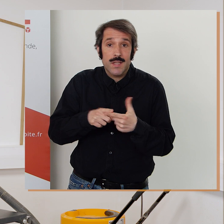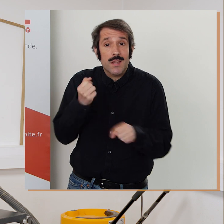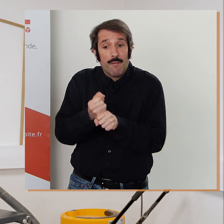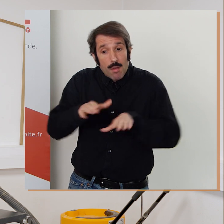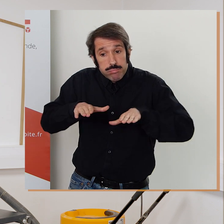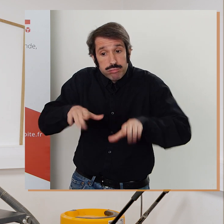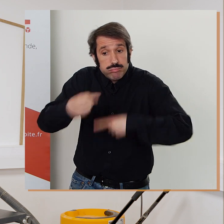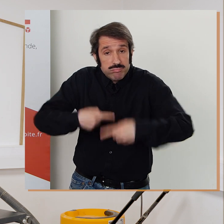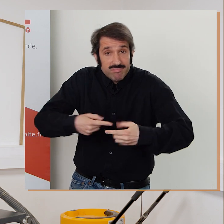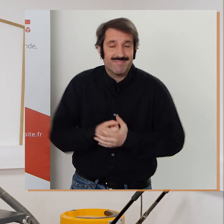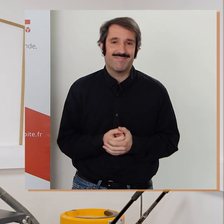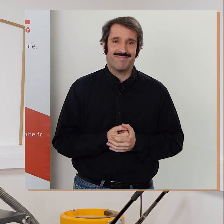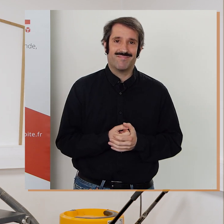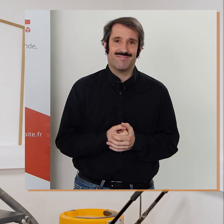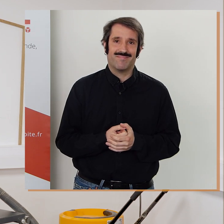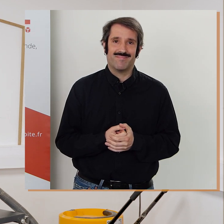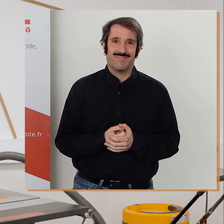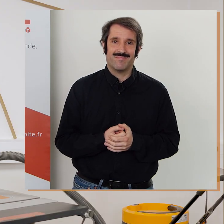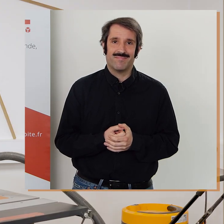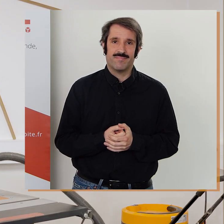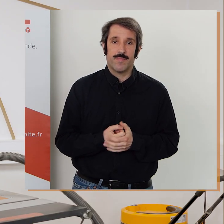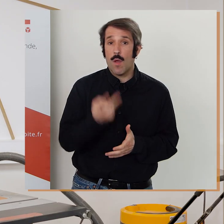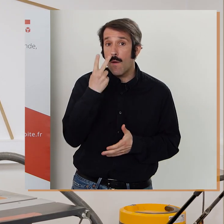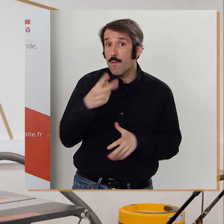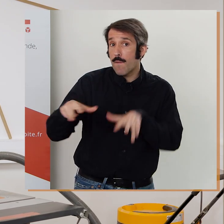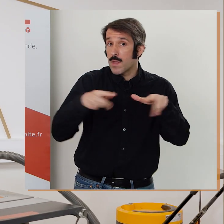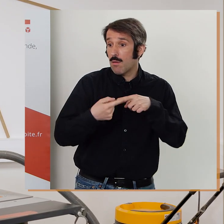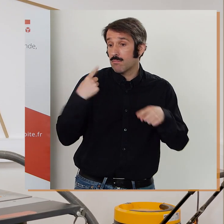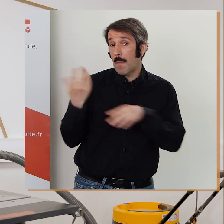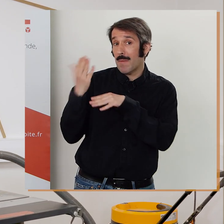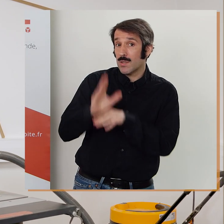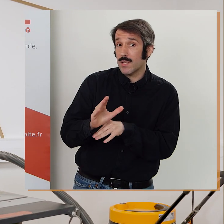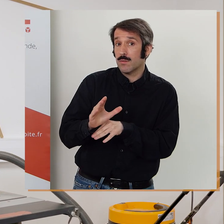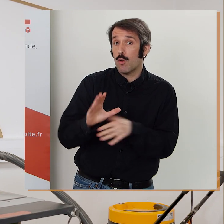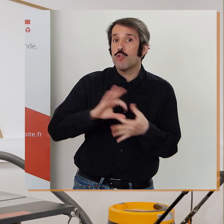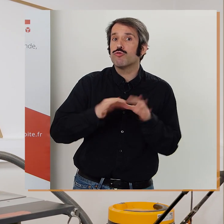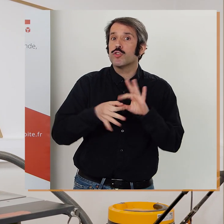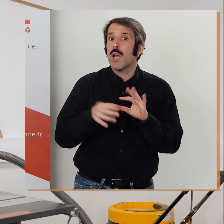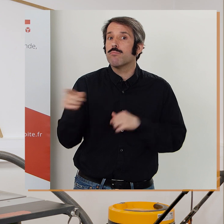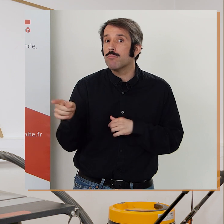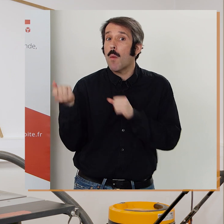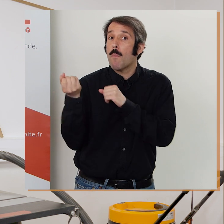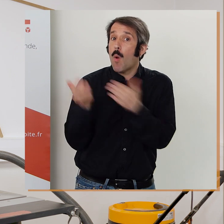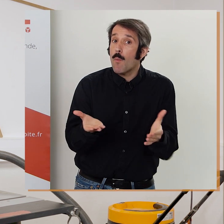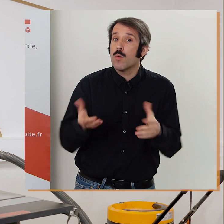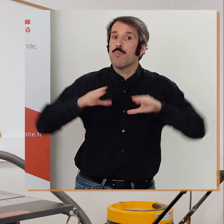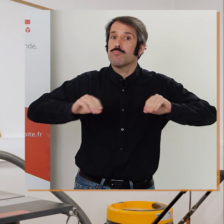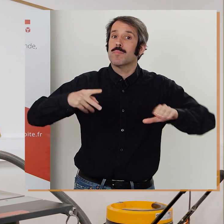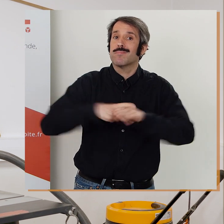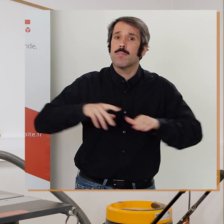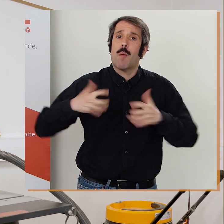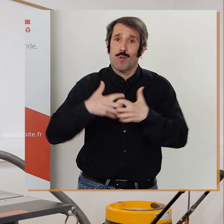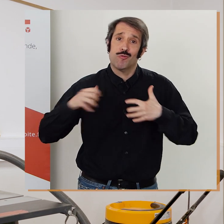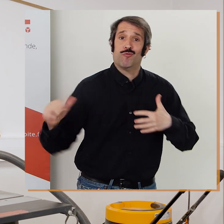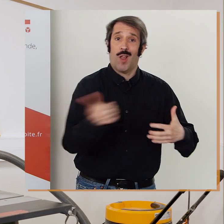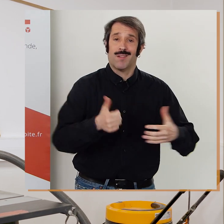l'usinage, c'est la mise en œuvre de notre travail. Comme vous avez pu le voir dans la vidéo de présentation de la chaîne, on propose des initiations sur chacune des